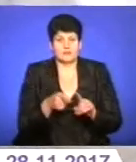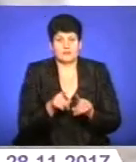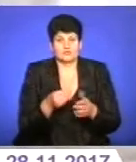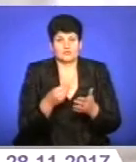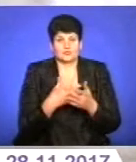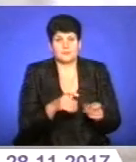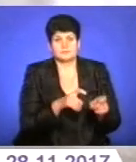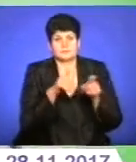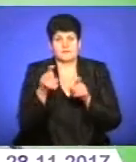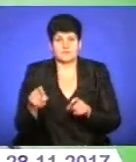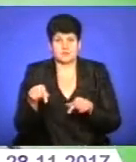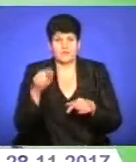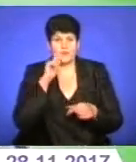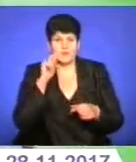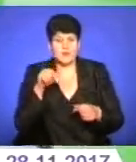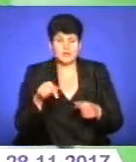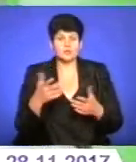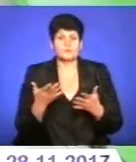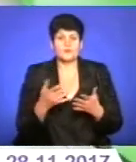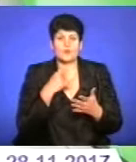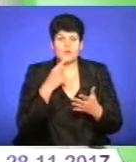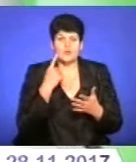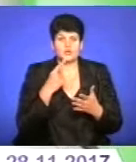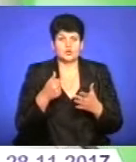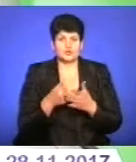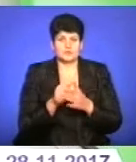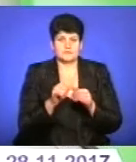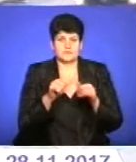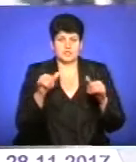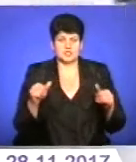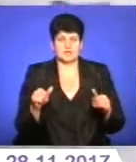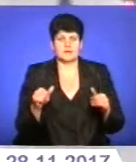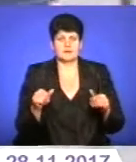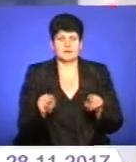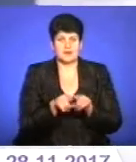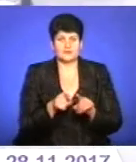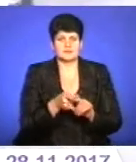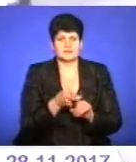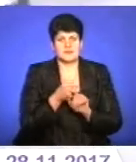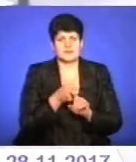та доставка її в Україну. Однак експерт переконаний, до підняття ціни на пальне причетна і влада.